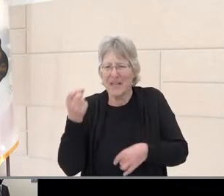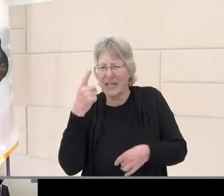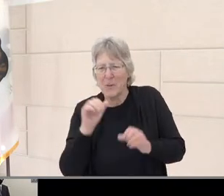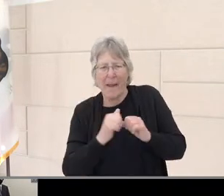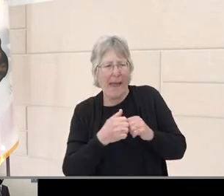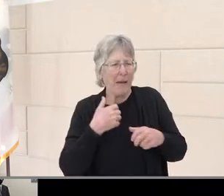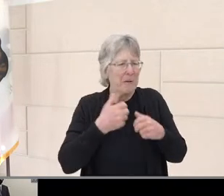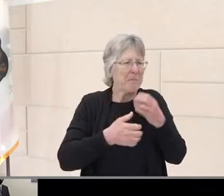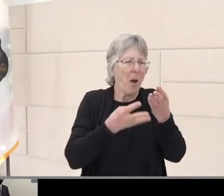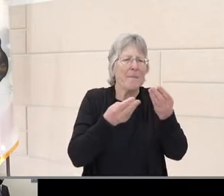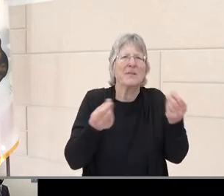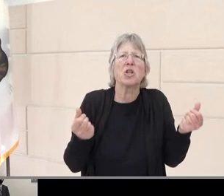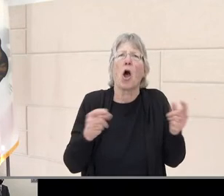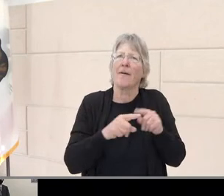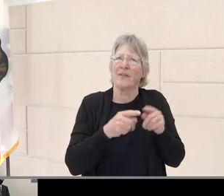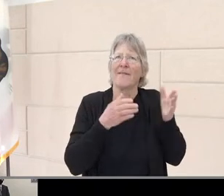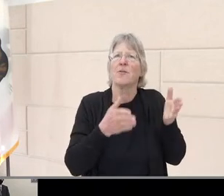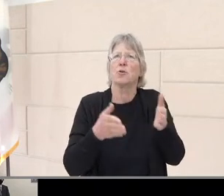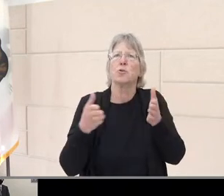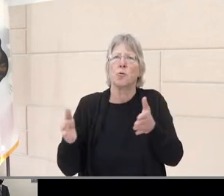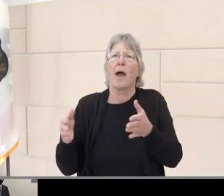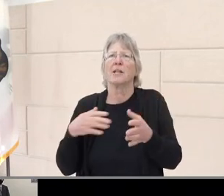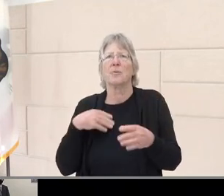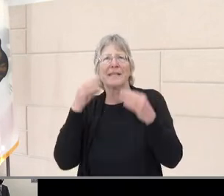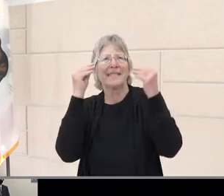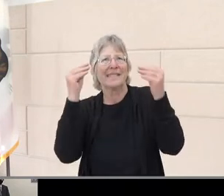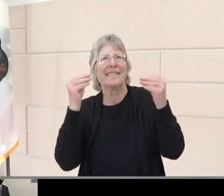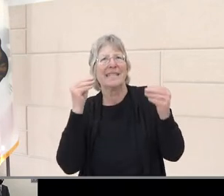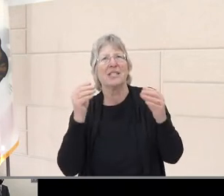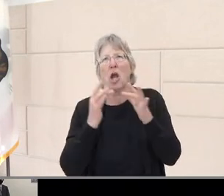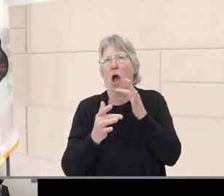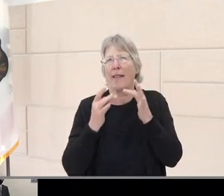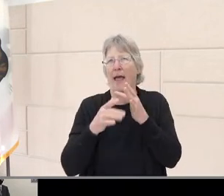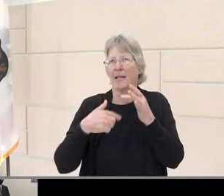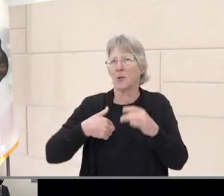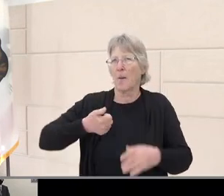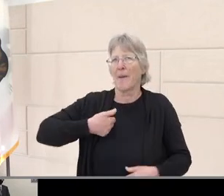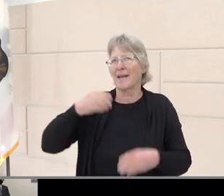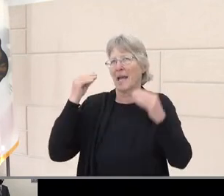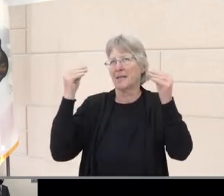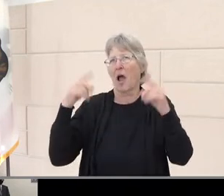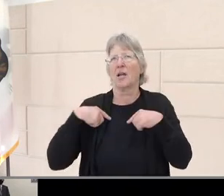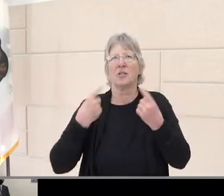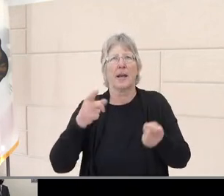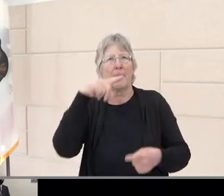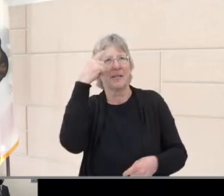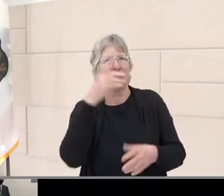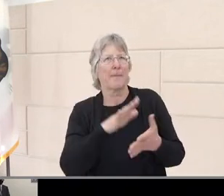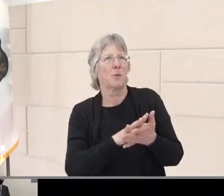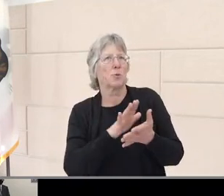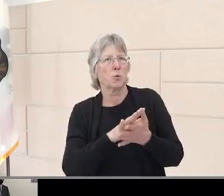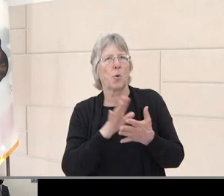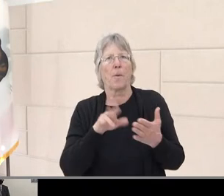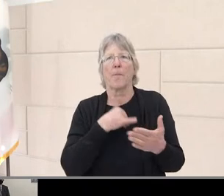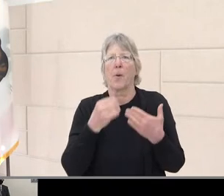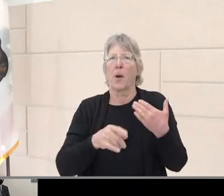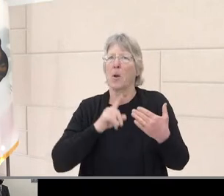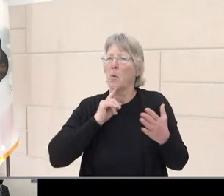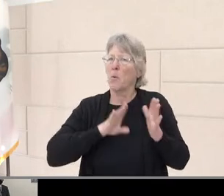យើងមានកម្មវិធីរបៀបដោះស្រាយបញ្ហាផ្សេងផ្សេងខ្ញុំបានបង្ហាត់កម្មវិធីនេះនារដូវ summer